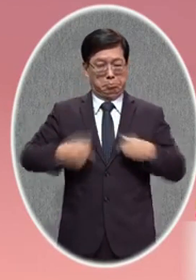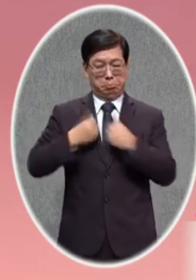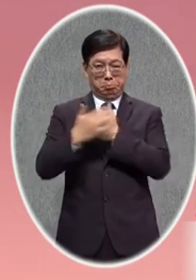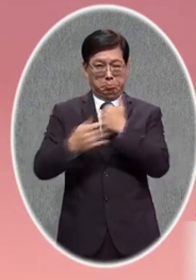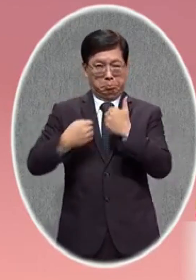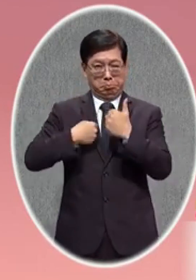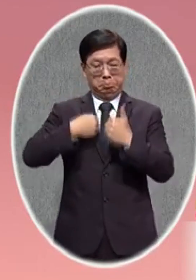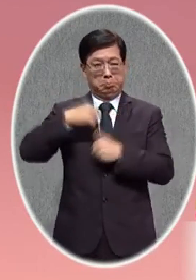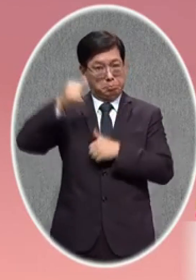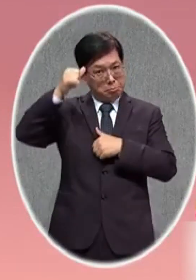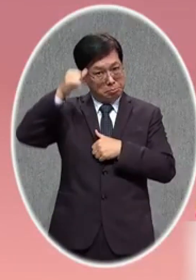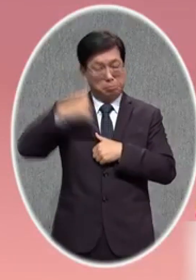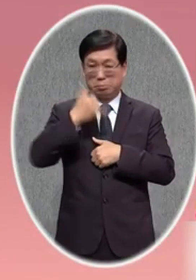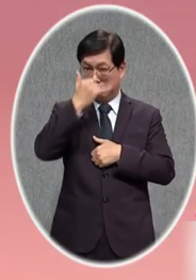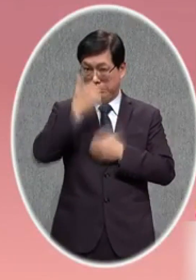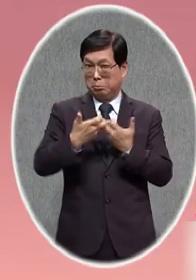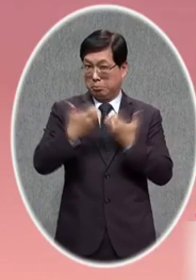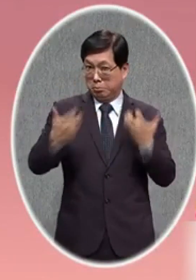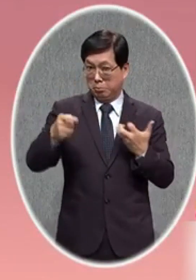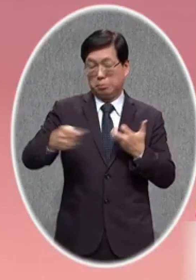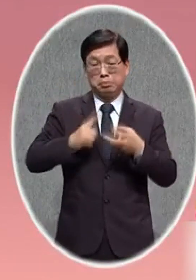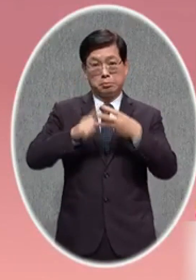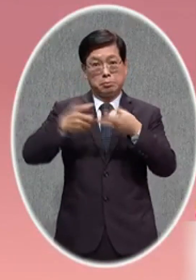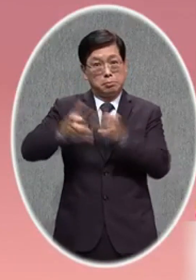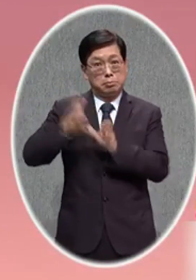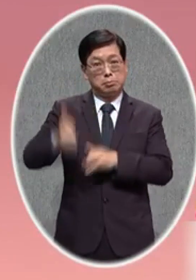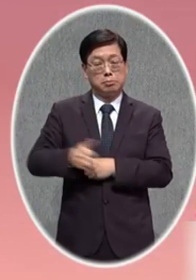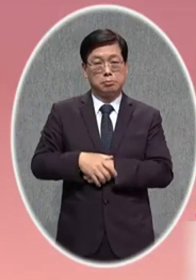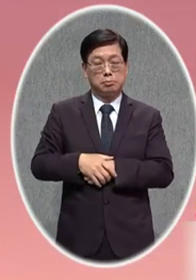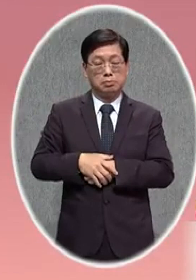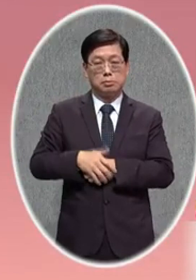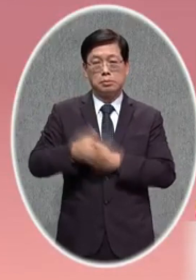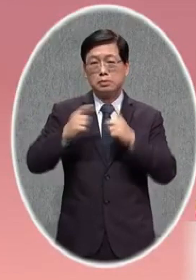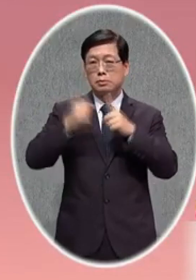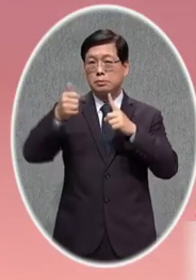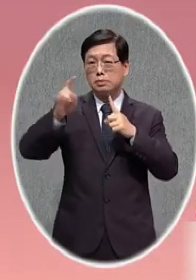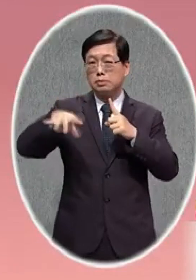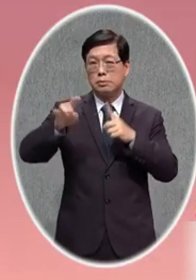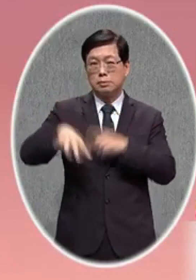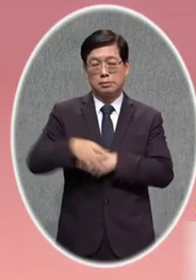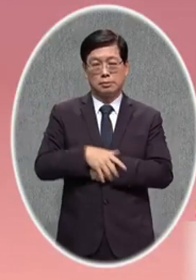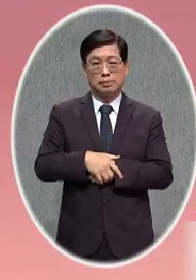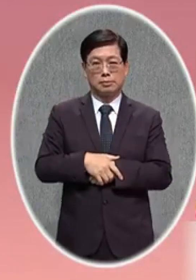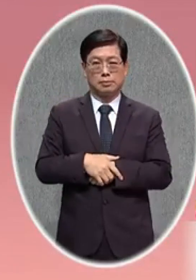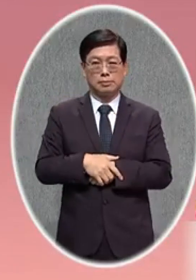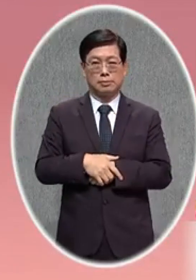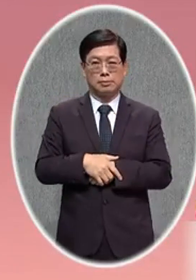捍卫牛猪分离的王美花部长去哪里